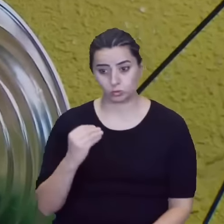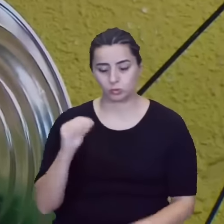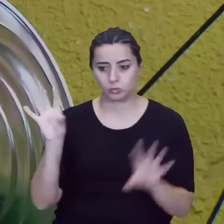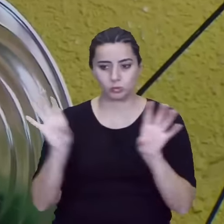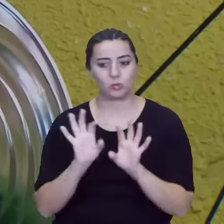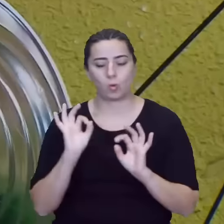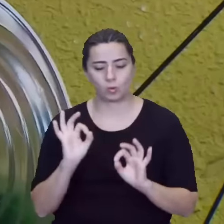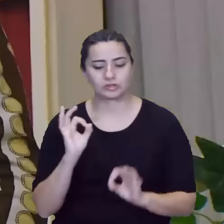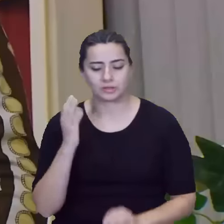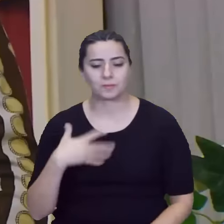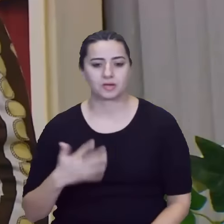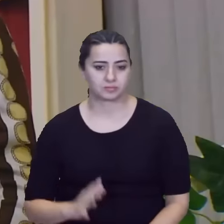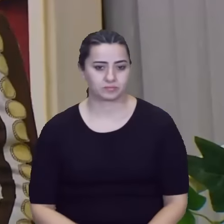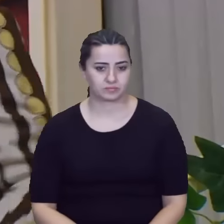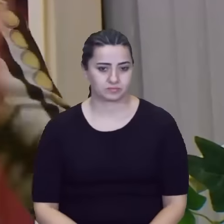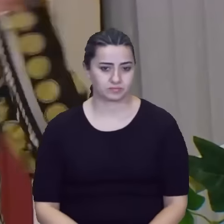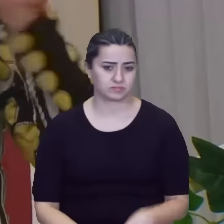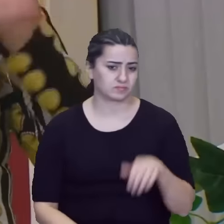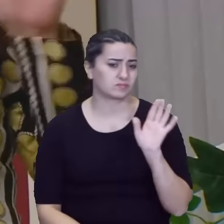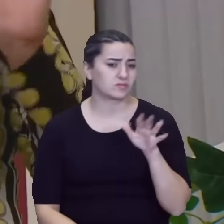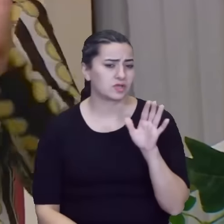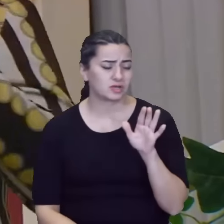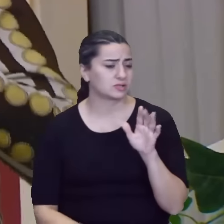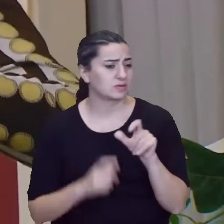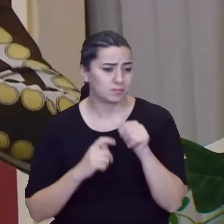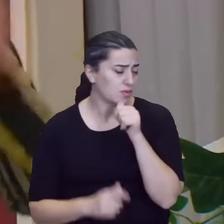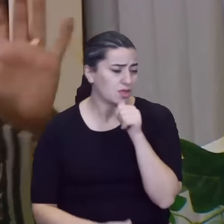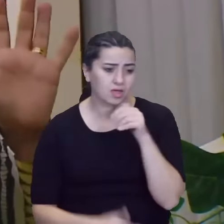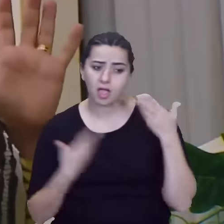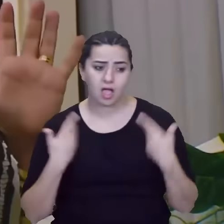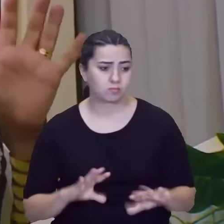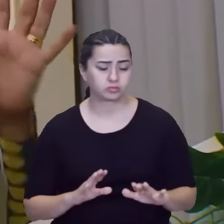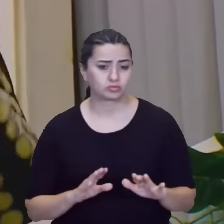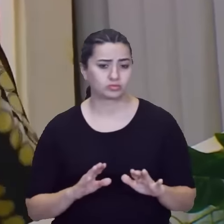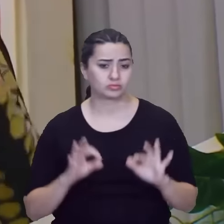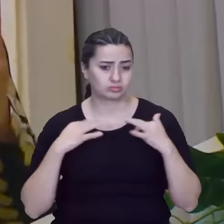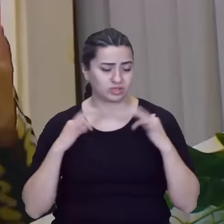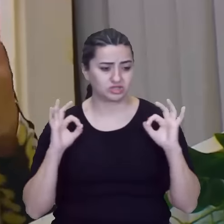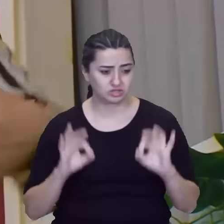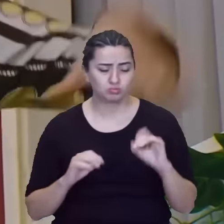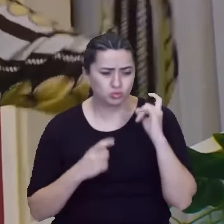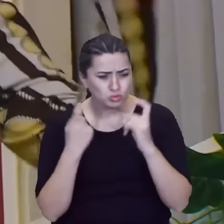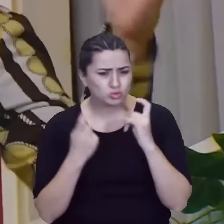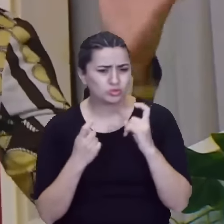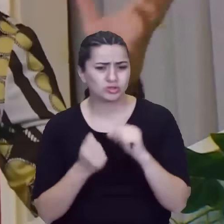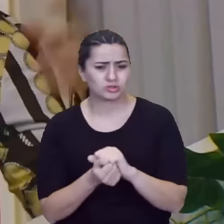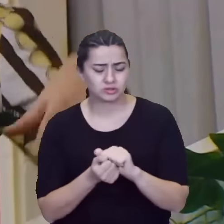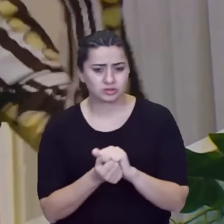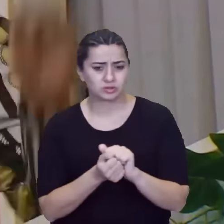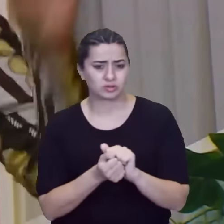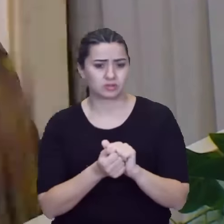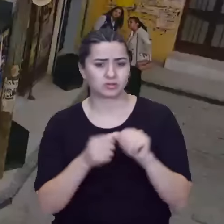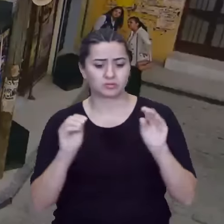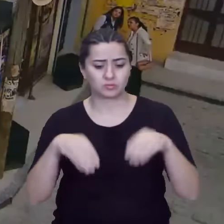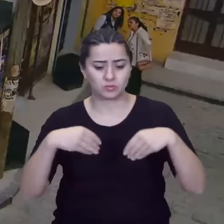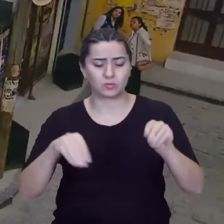güzel yayınlar izleyeceğiz. Yok yok Seyfi Bey, hayatta kabul etmem. Ya şimdi ben düşündüm de çamaşırlarımı alacağım